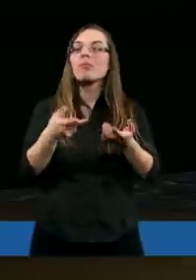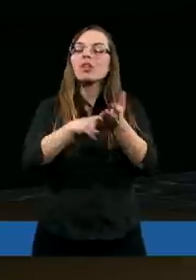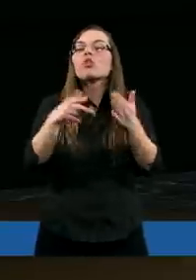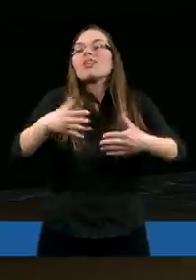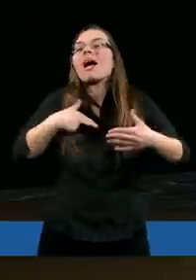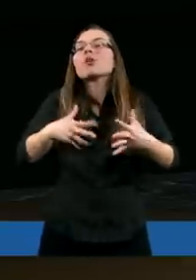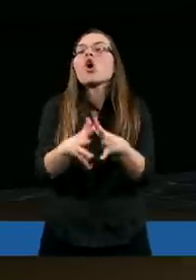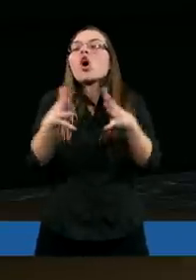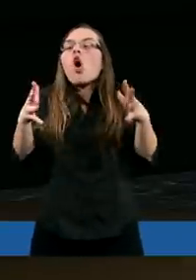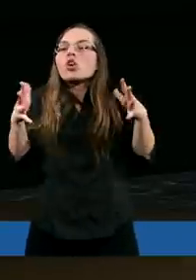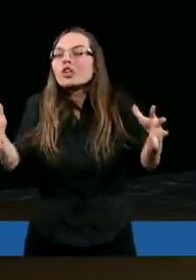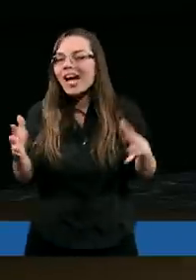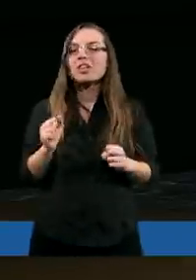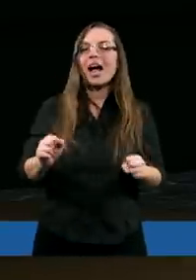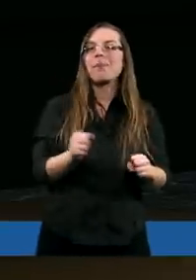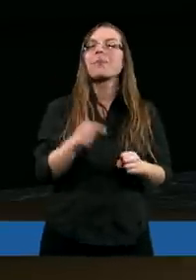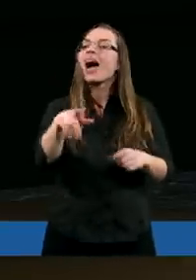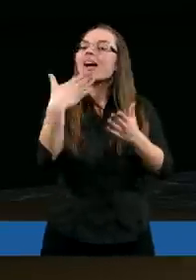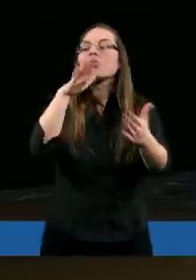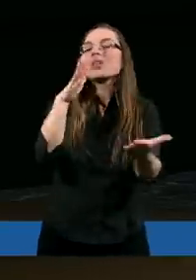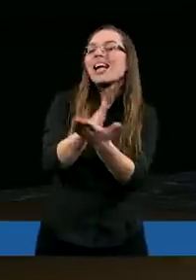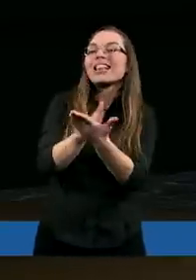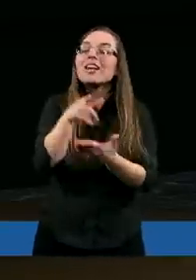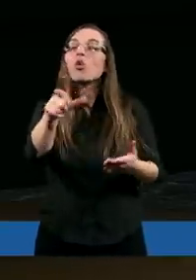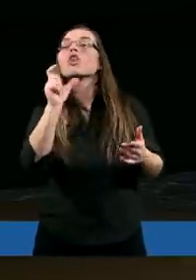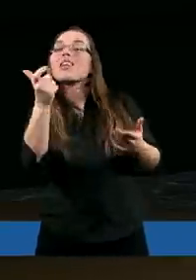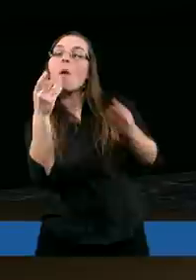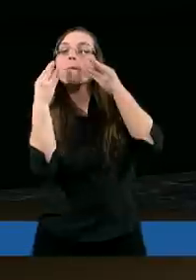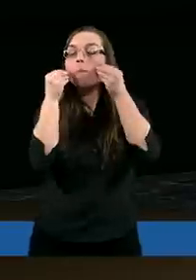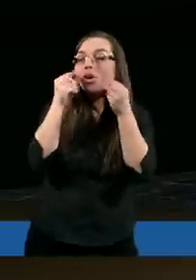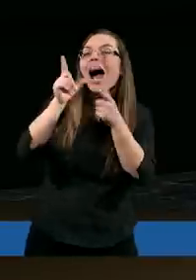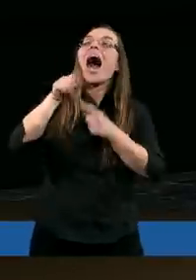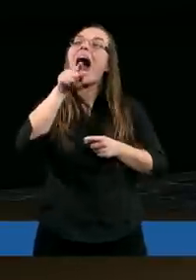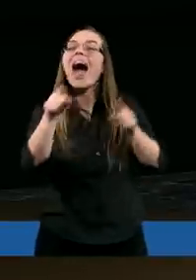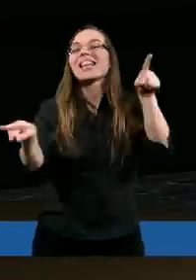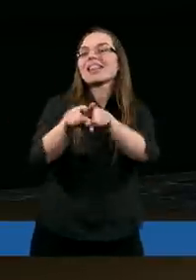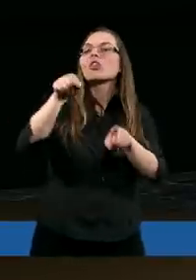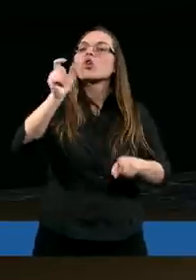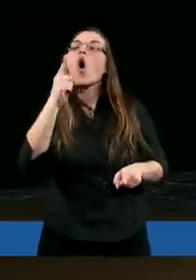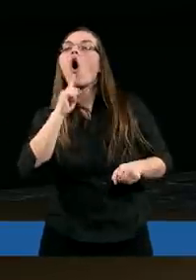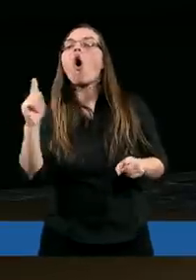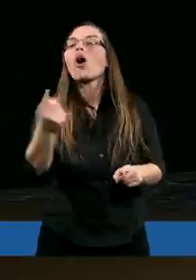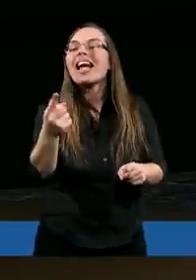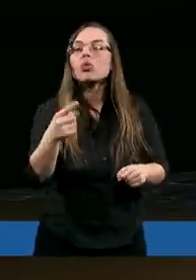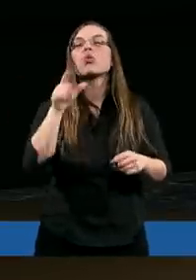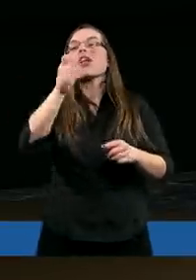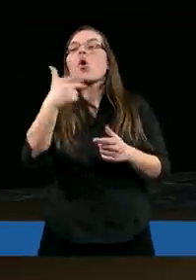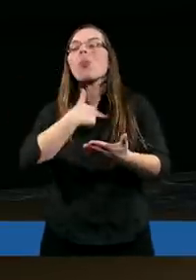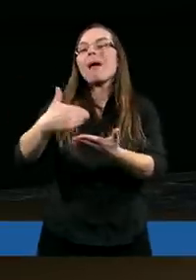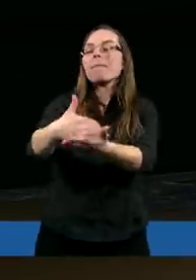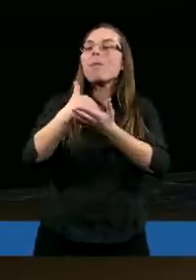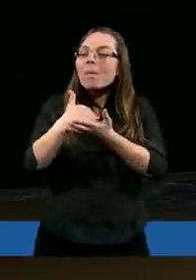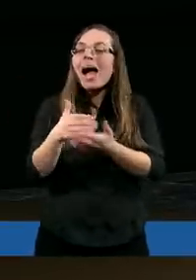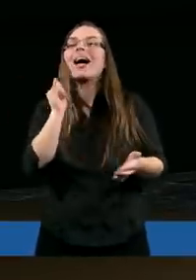rozszerza. A więc to jest nie tylko ten, co pociesza, ale ten, co oręduje, co pomaga, co